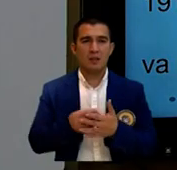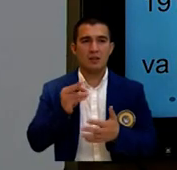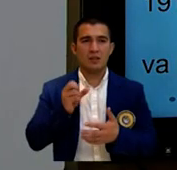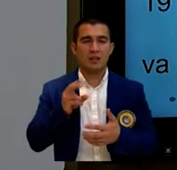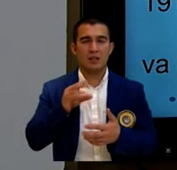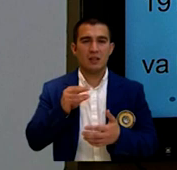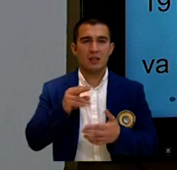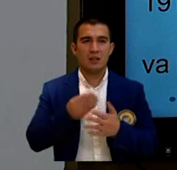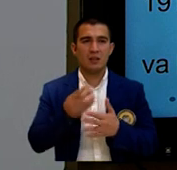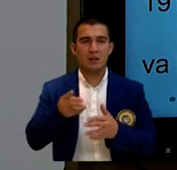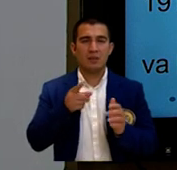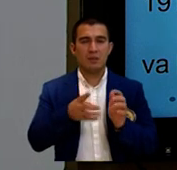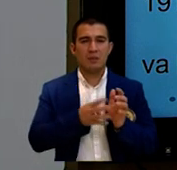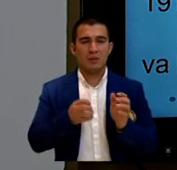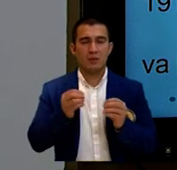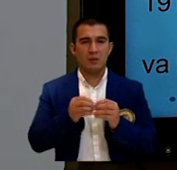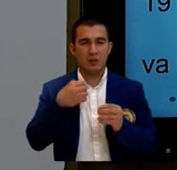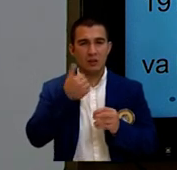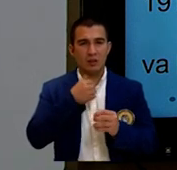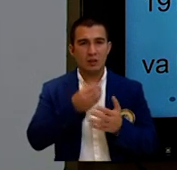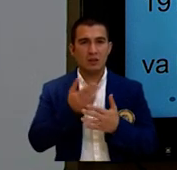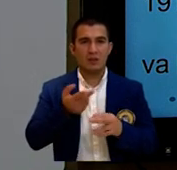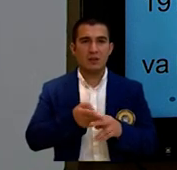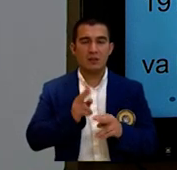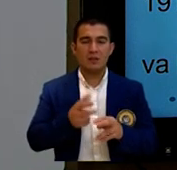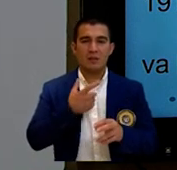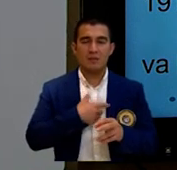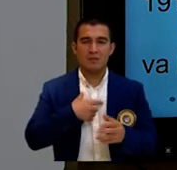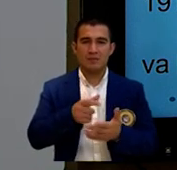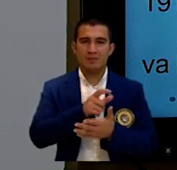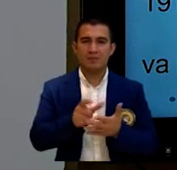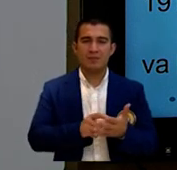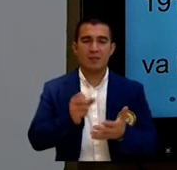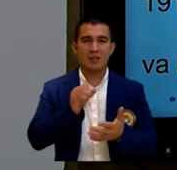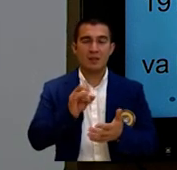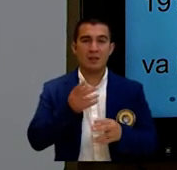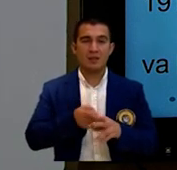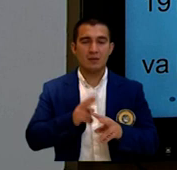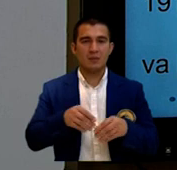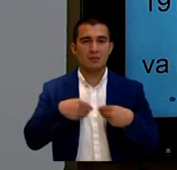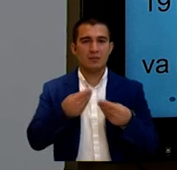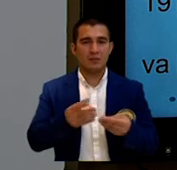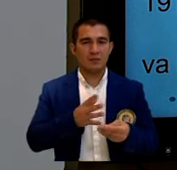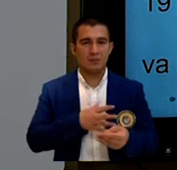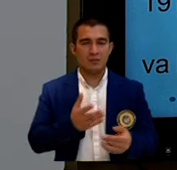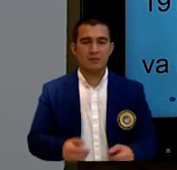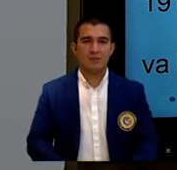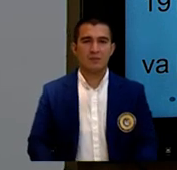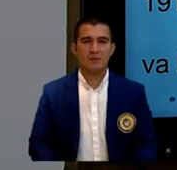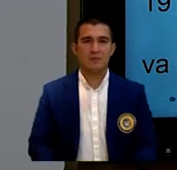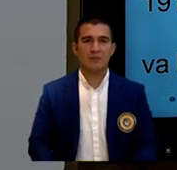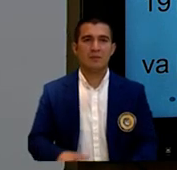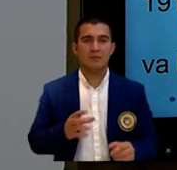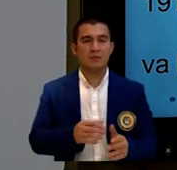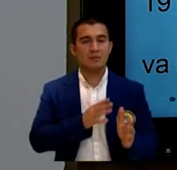maktabida 1910-yilda o'zining ilk nasriy asarini e'lon qildi.